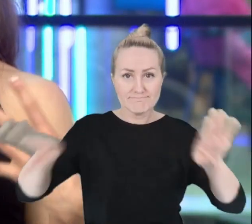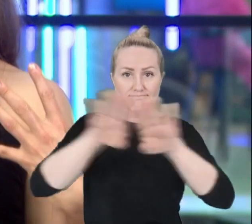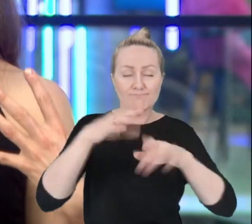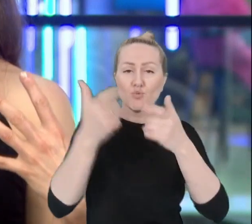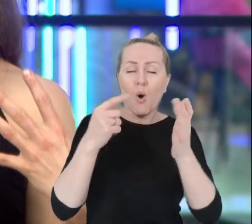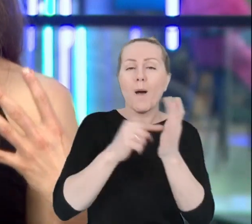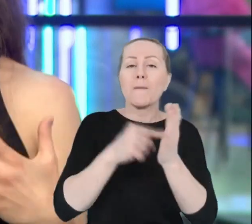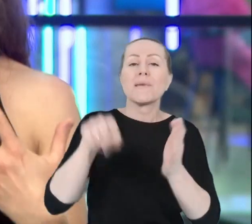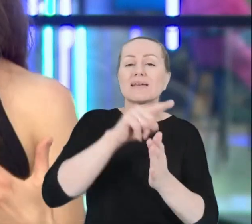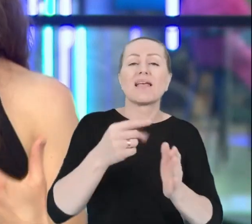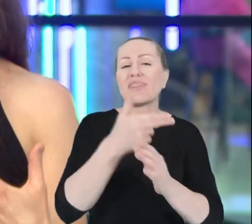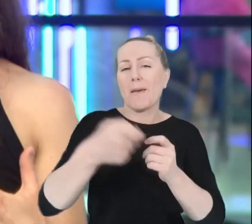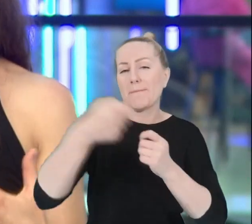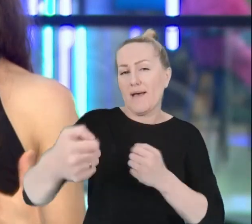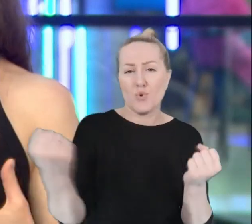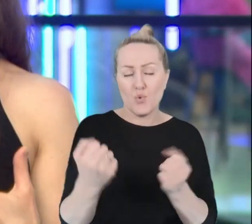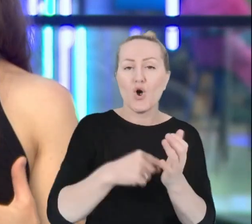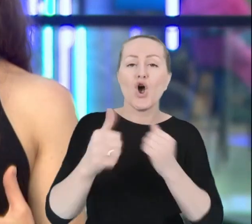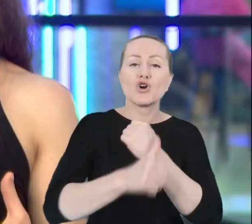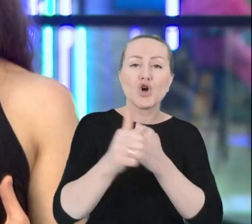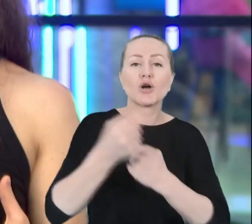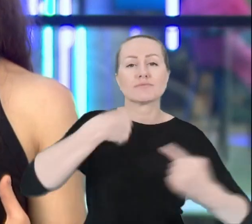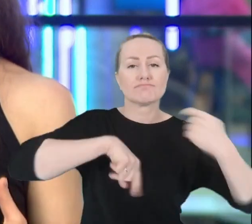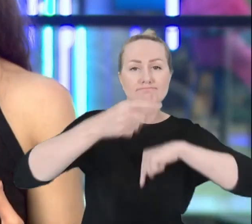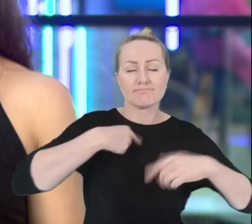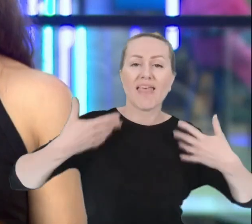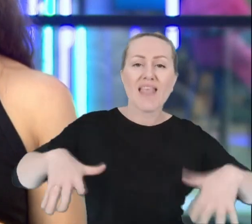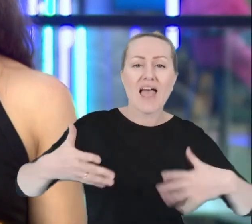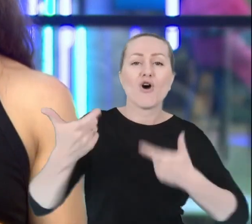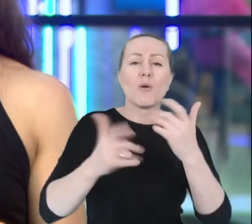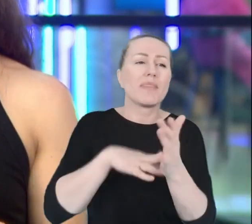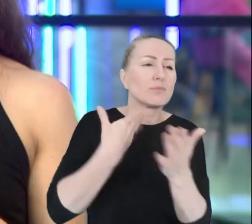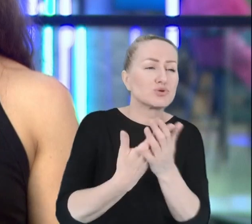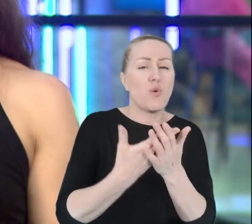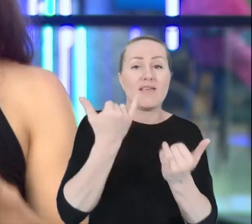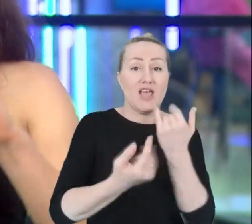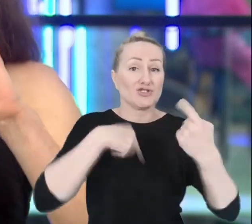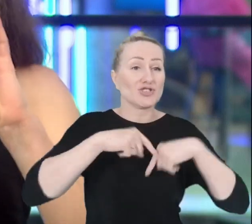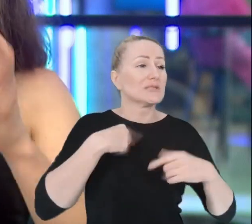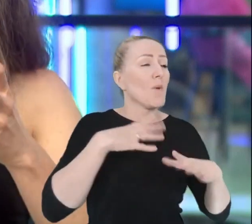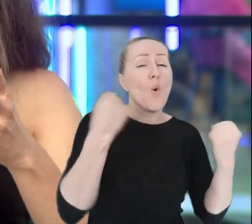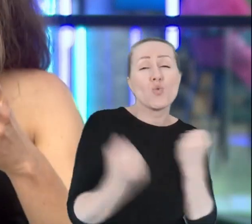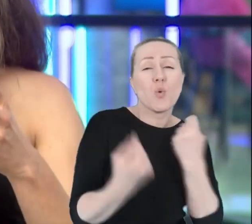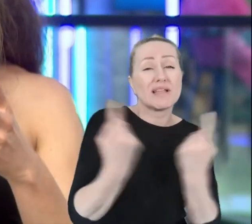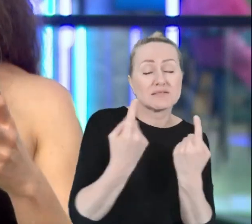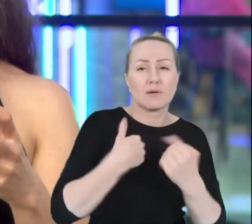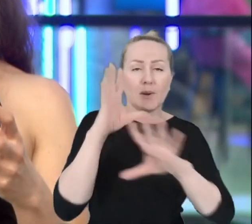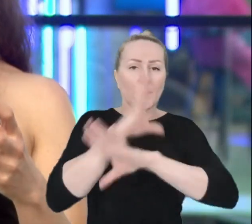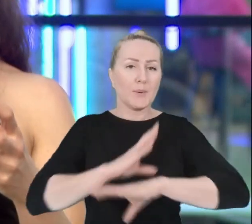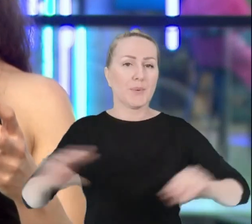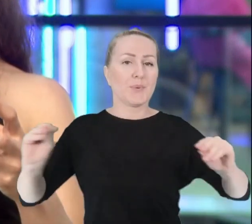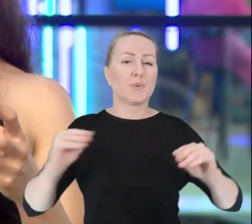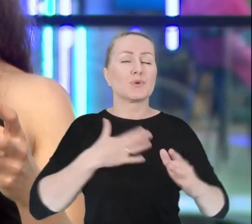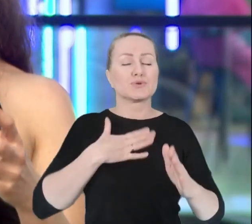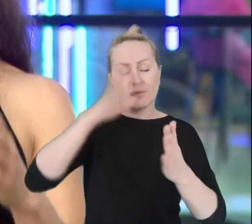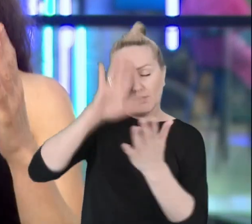tutaj mamy na myśli regulację układu nerwowego po jakichś trudnych zdarzeniach, żeby się jakby przełączyć z tego